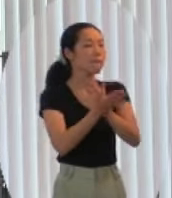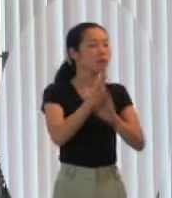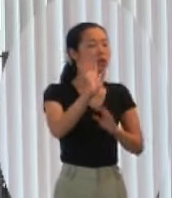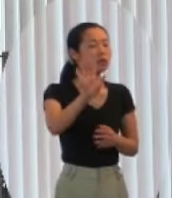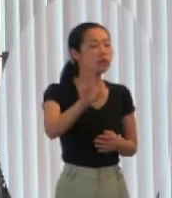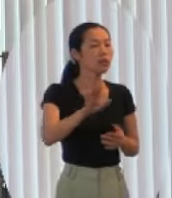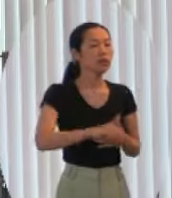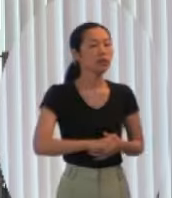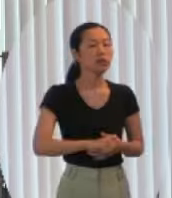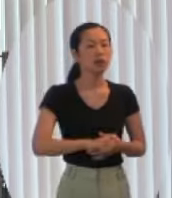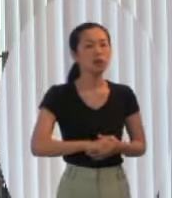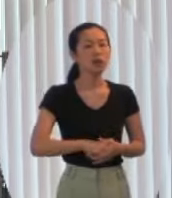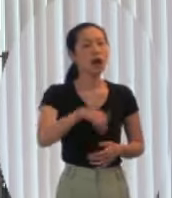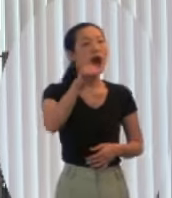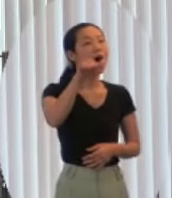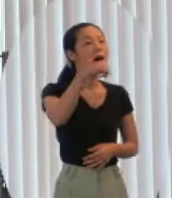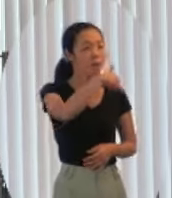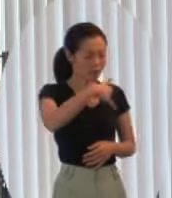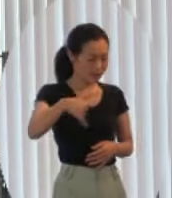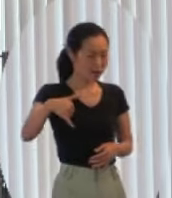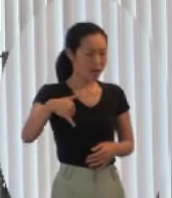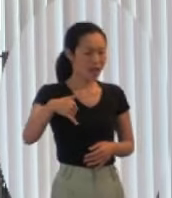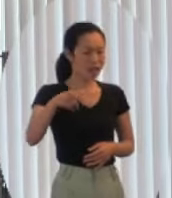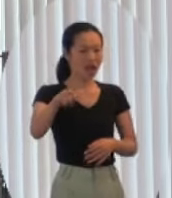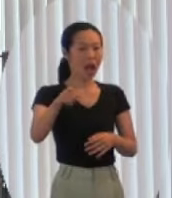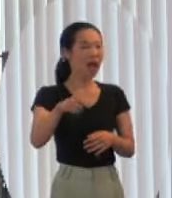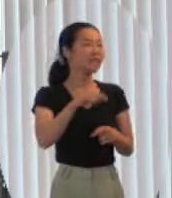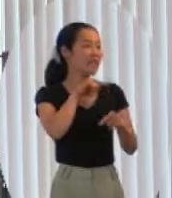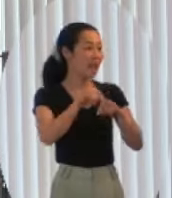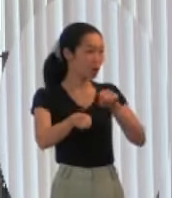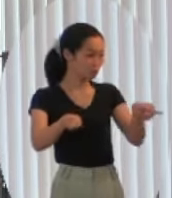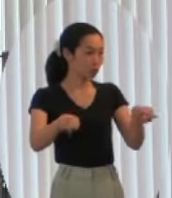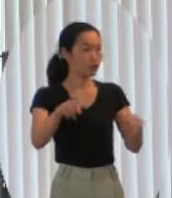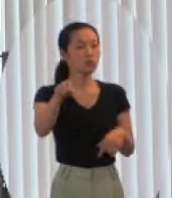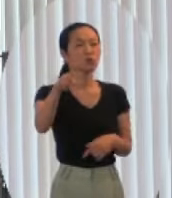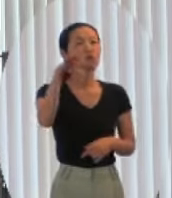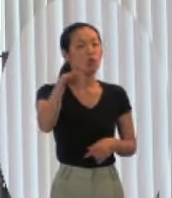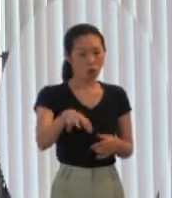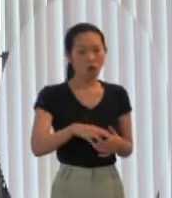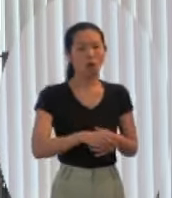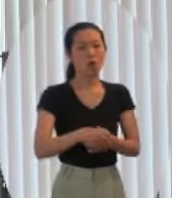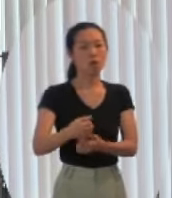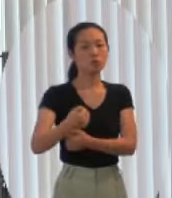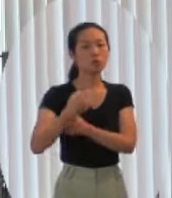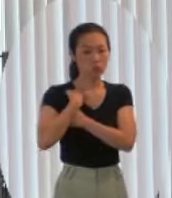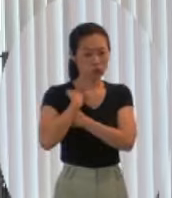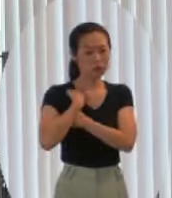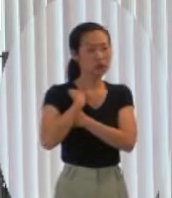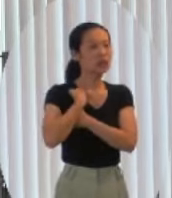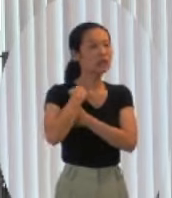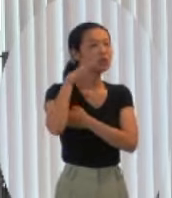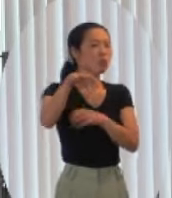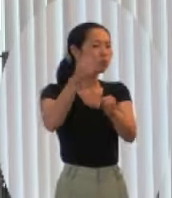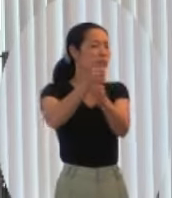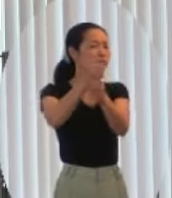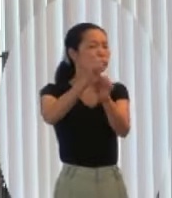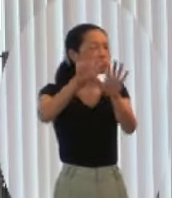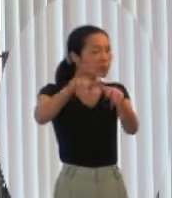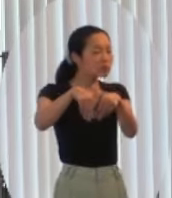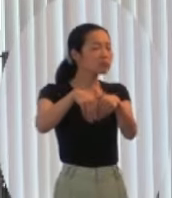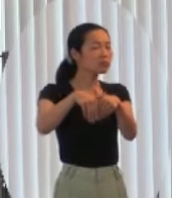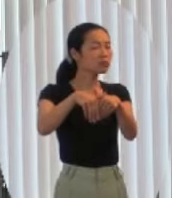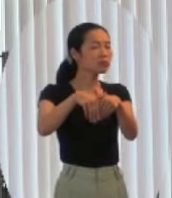倍内閣によりまして、武器輸出新原則というものが作られて、それまで日本は兵器